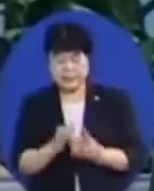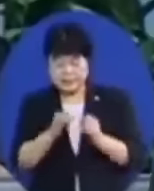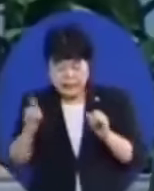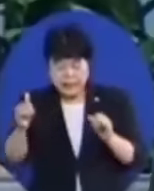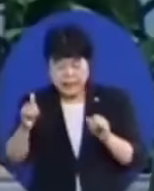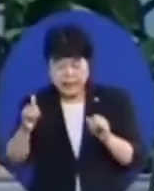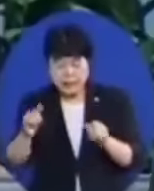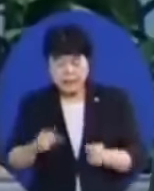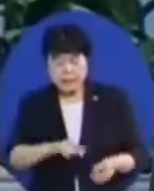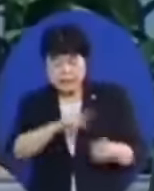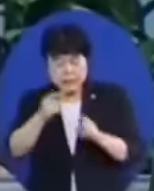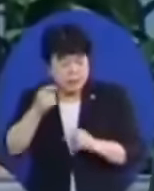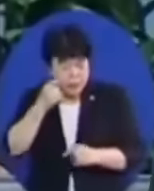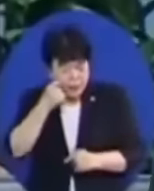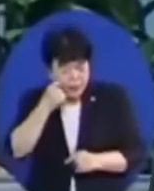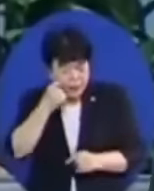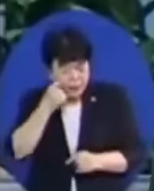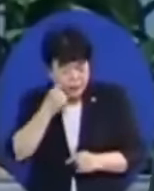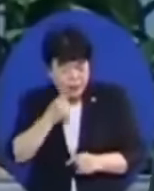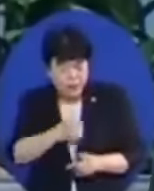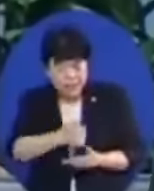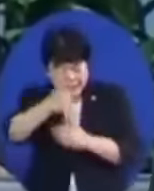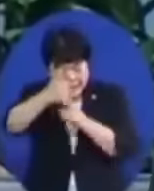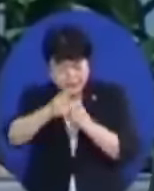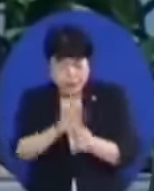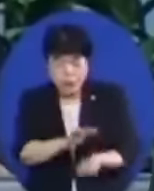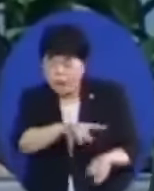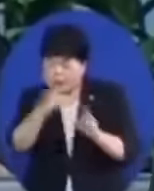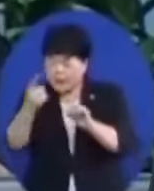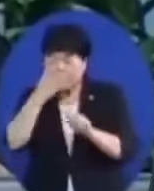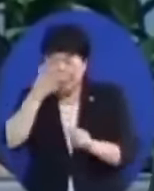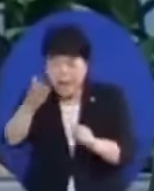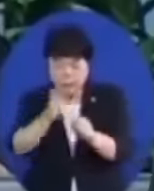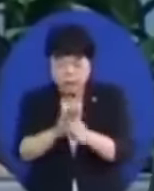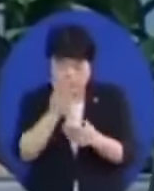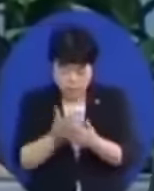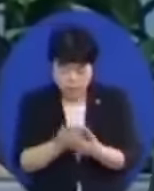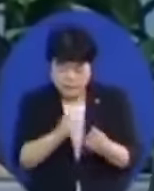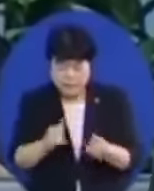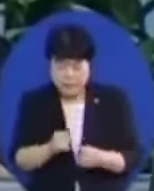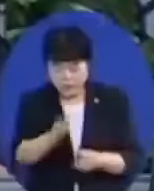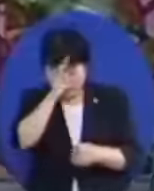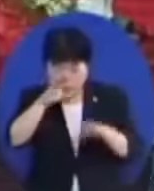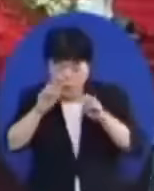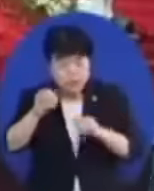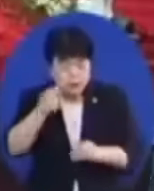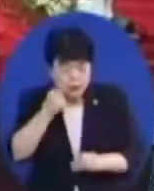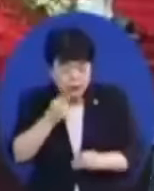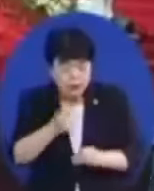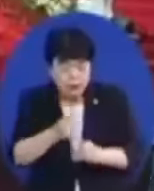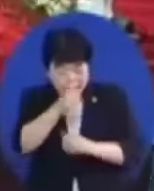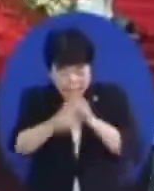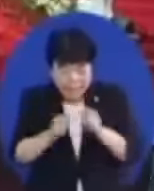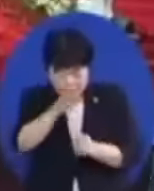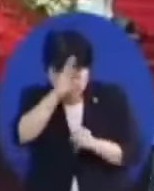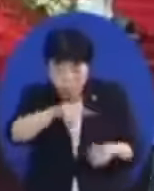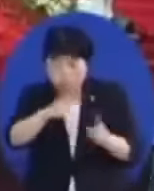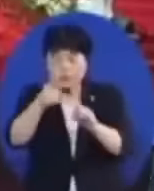사람으로서 도저히 살아날 수 없는 사람도 살아나게 하여 주시옵소서. 사람이 못 고치는 병도 고치게 하여 주시옵소서.